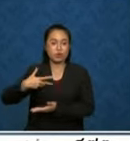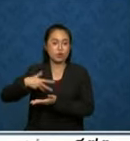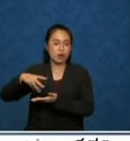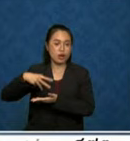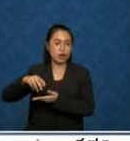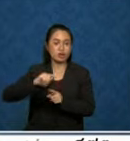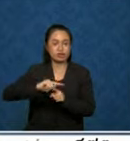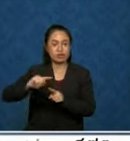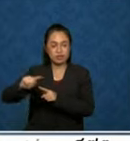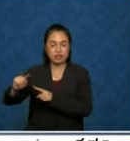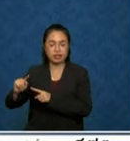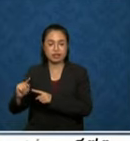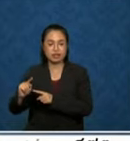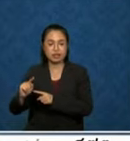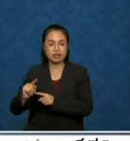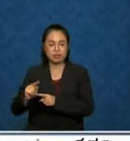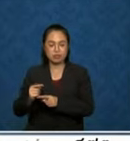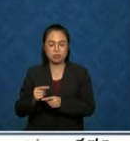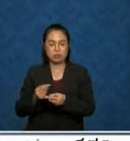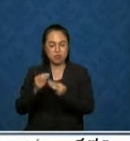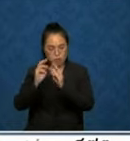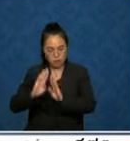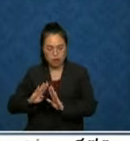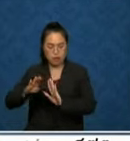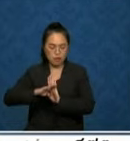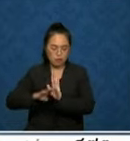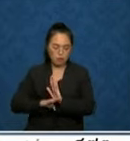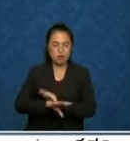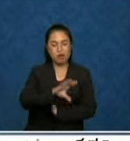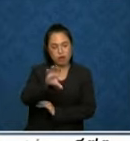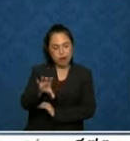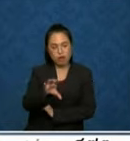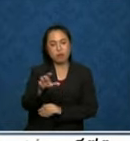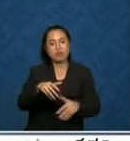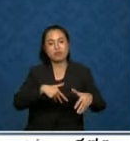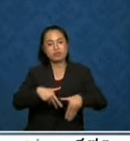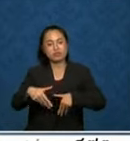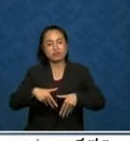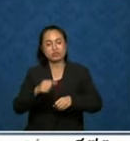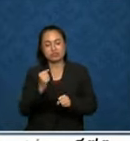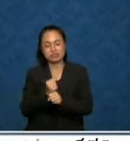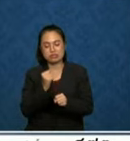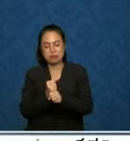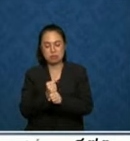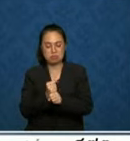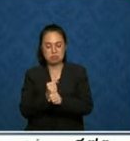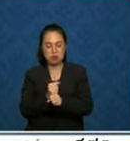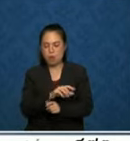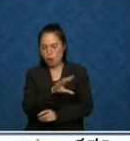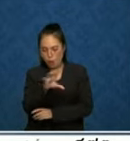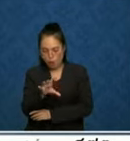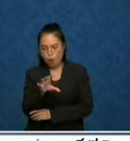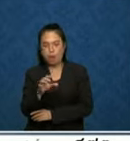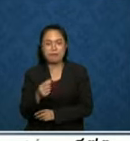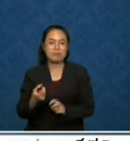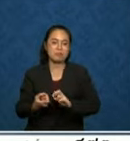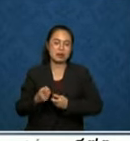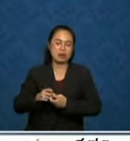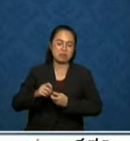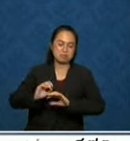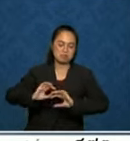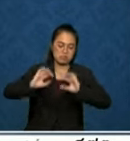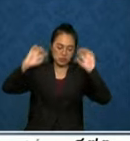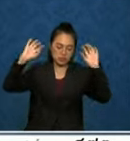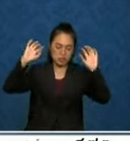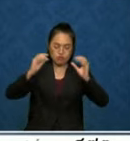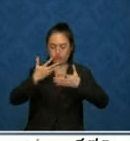ายประเด็นที่น่าสนใจไม่ว่าจะเป็นรูปแบบและขั้นตอนของการหลอกลวงประชาชนที่ทำออกมาอย่างแนบเนียนความบกพร่องของหน่วยงานราชการและ